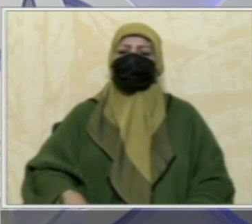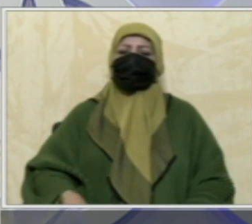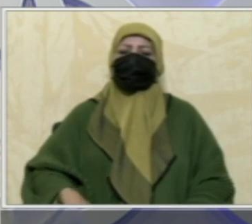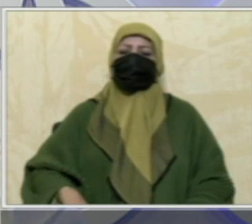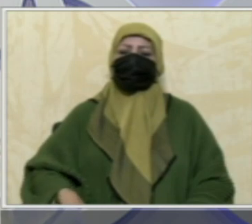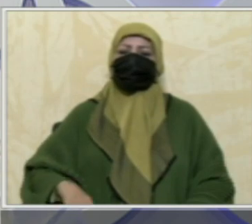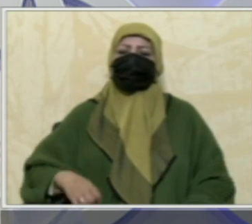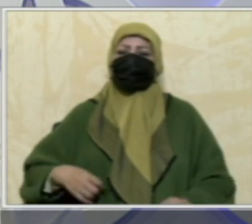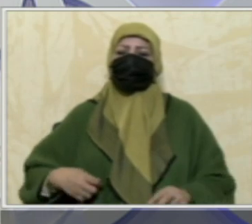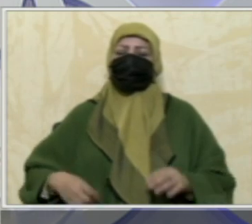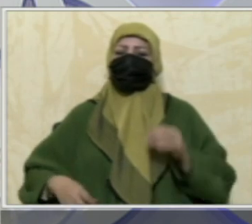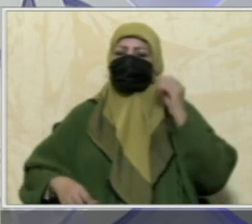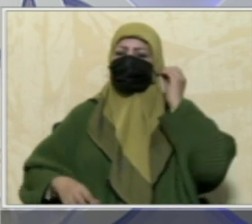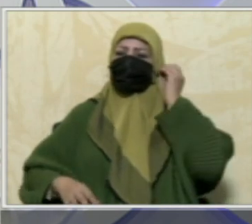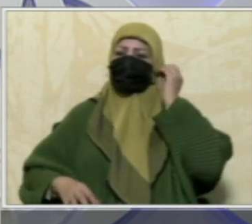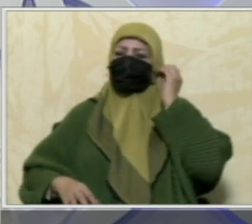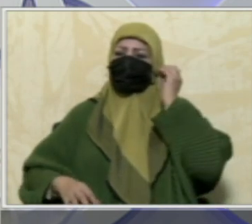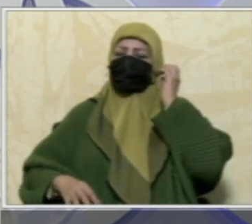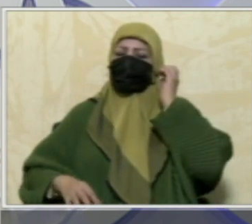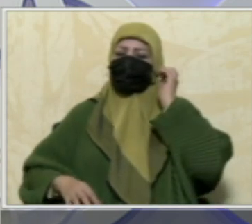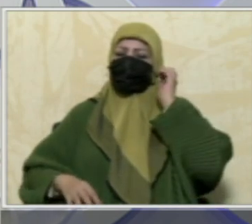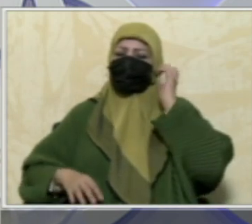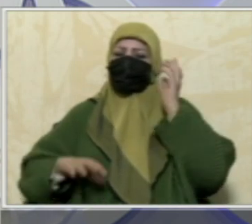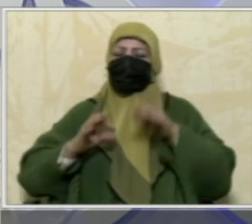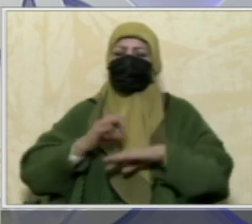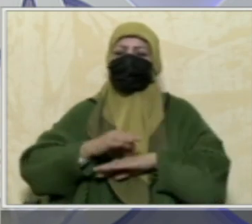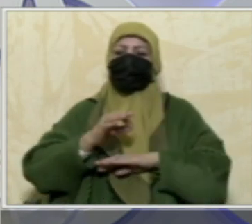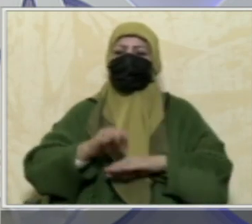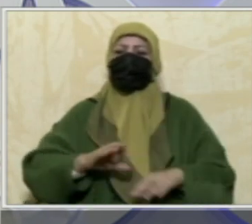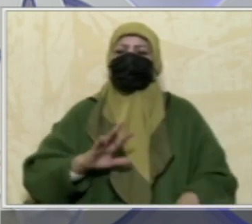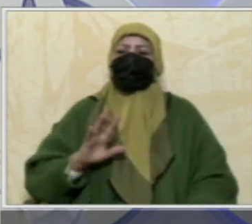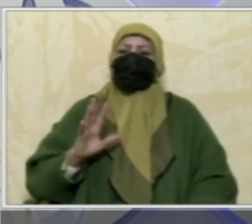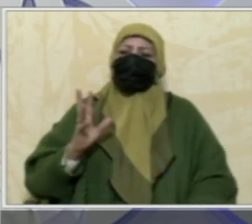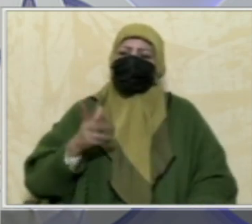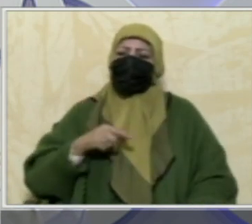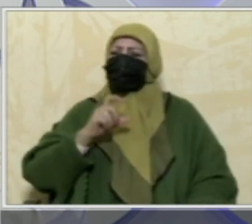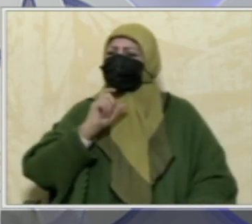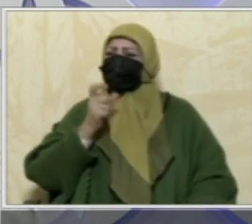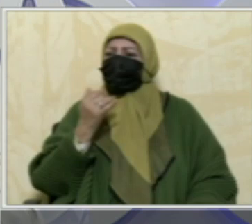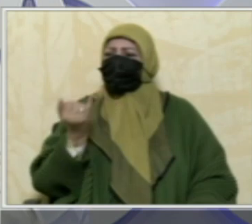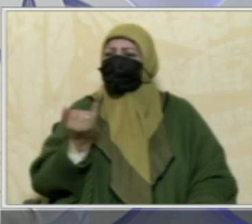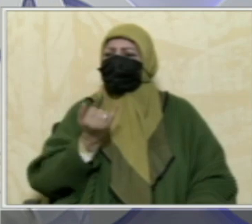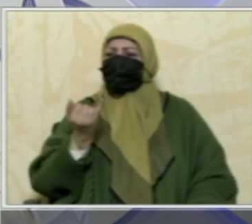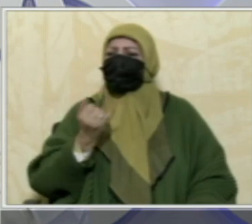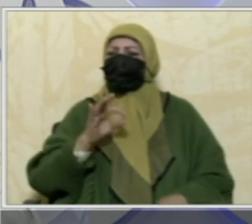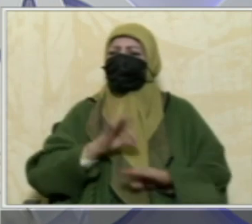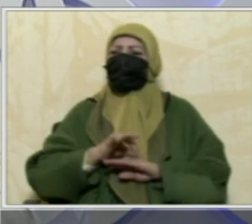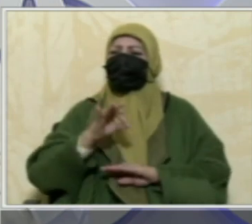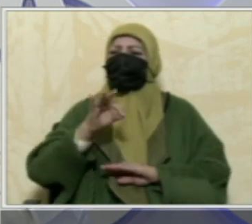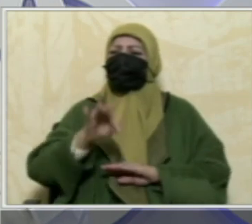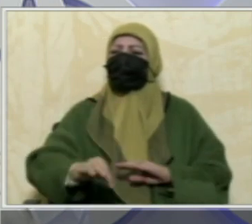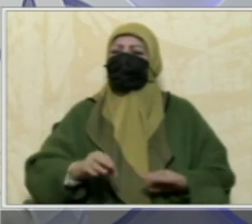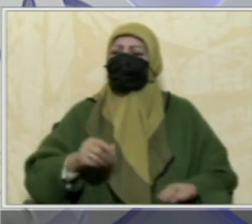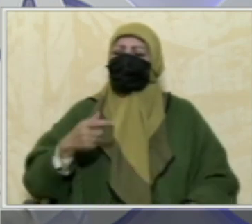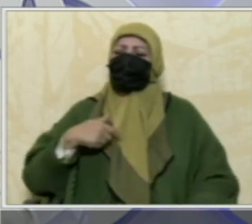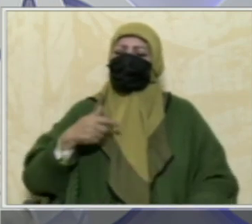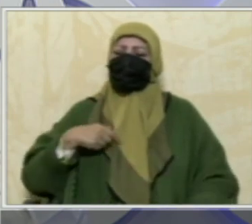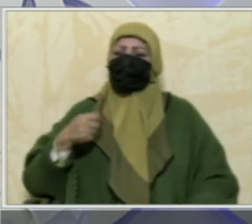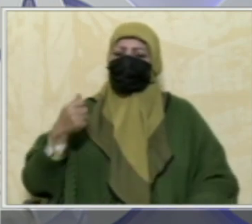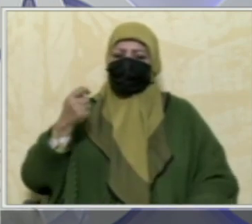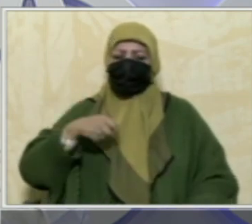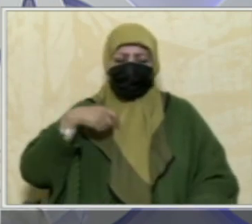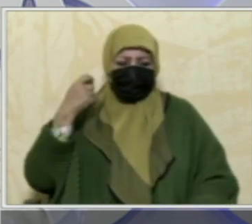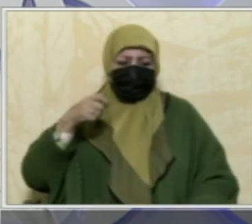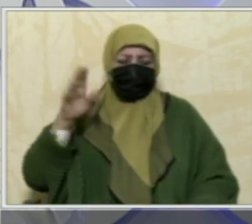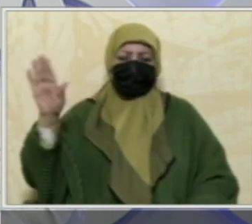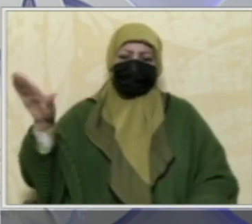لا مش يعني تاخيرها هي انت الان لما اشتريتها من الاضحيه يعني هل قلت